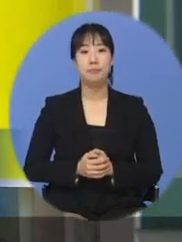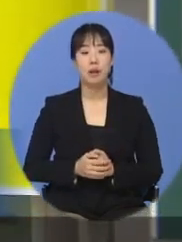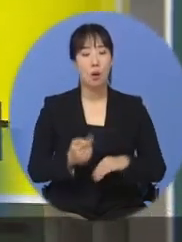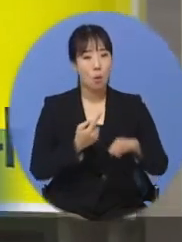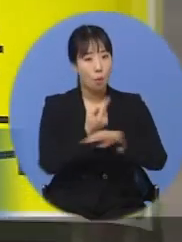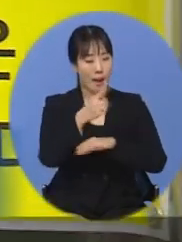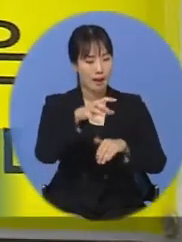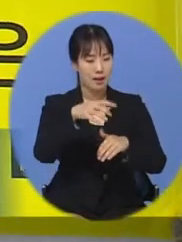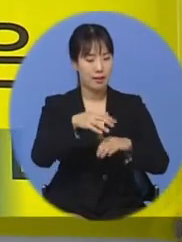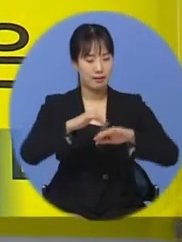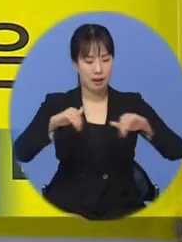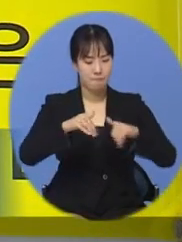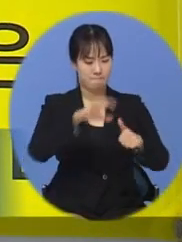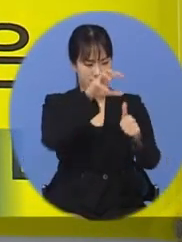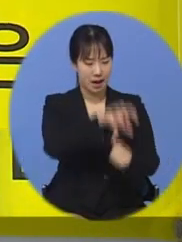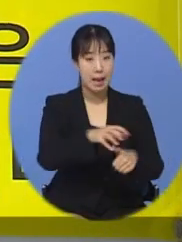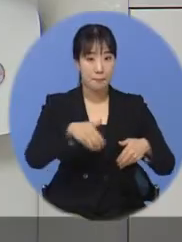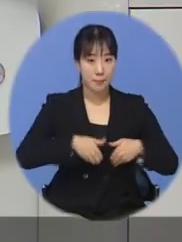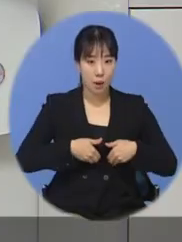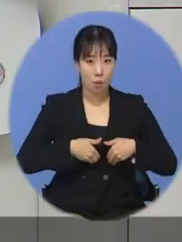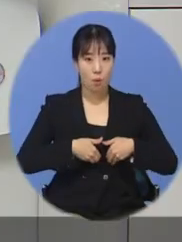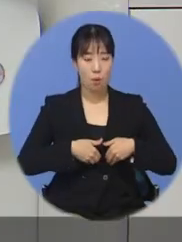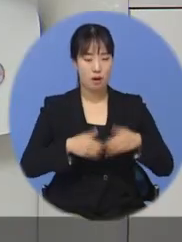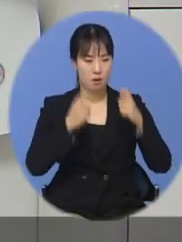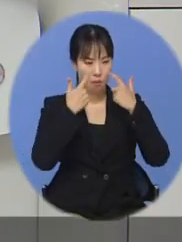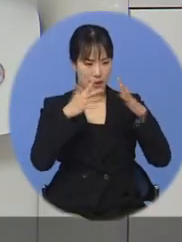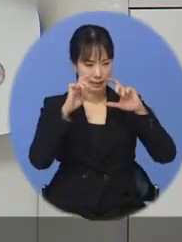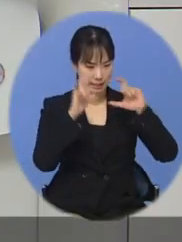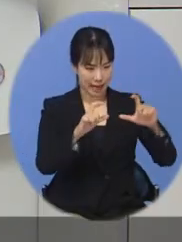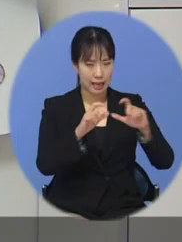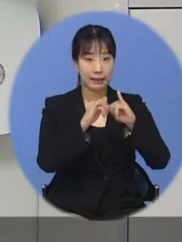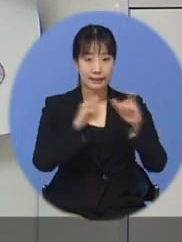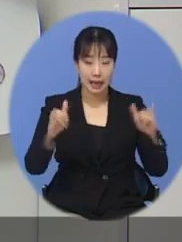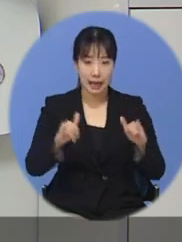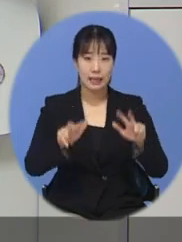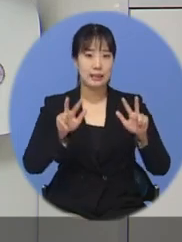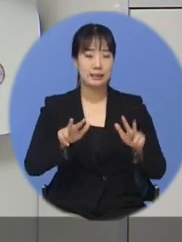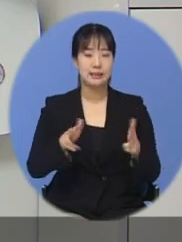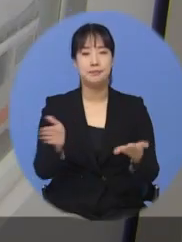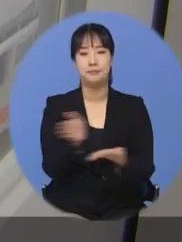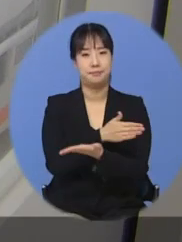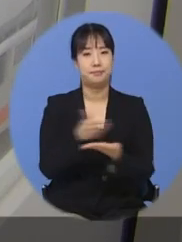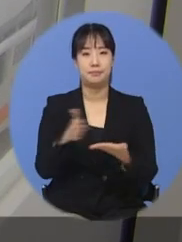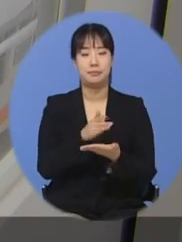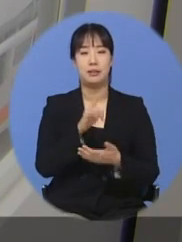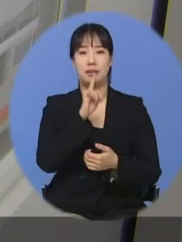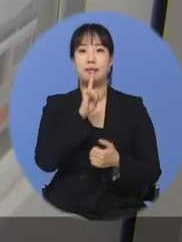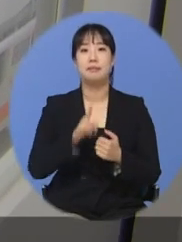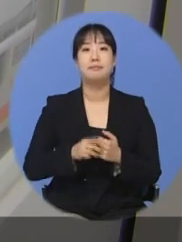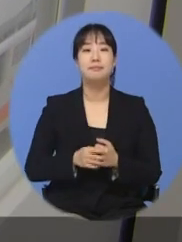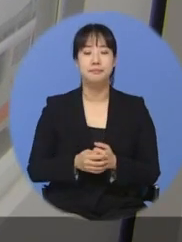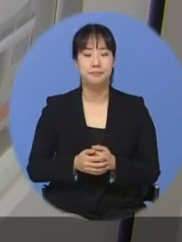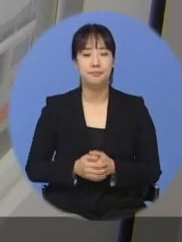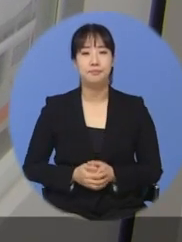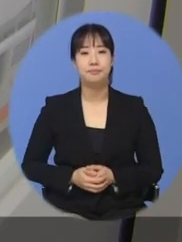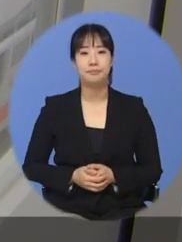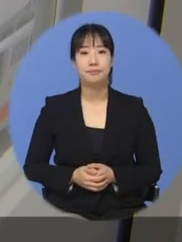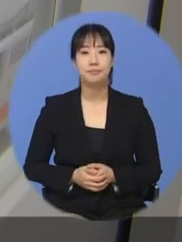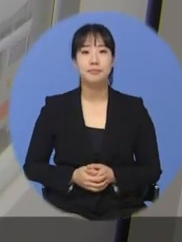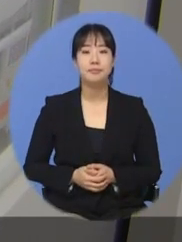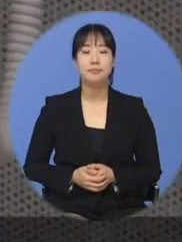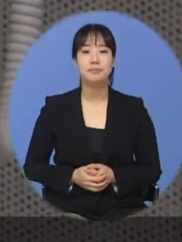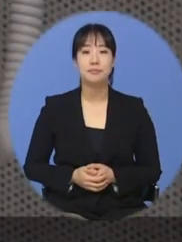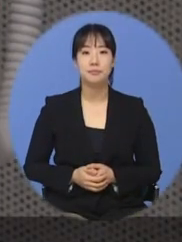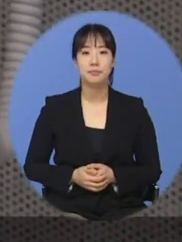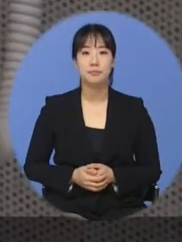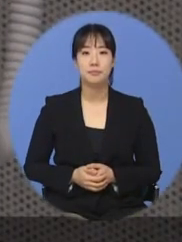밖에 격리를 필요로 하는 확진 환자나 의사 환자, 능동 감시 대상자와 유증상자는 없다고